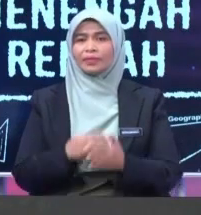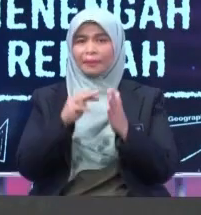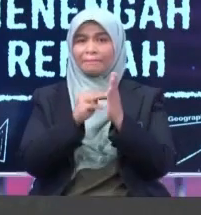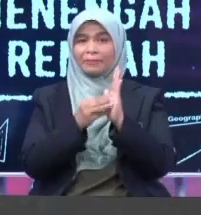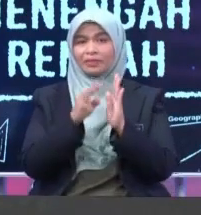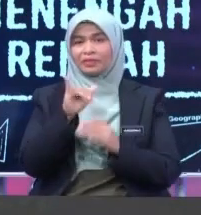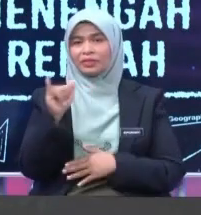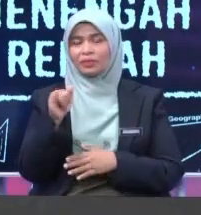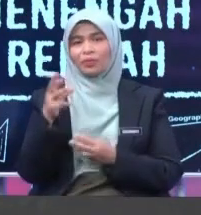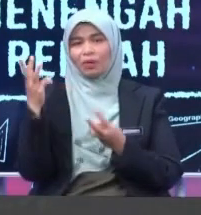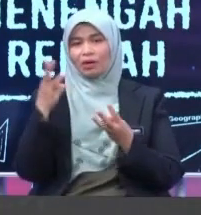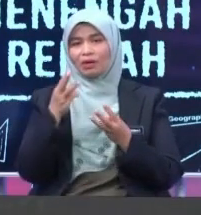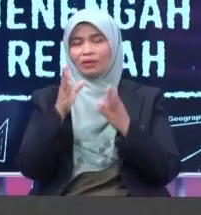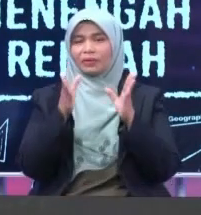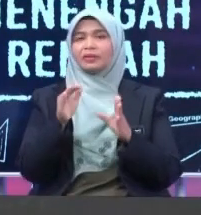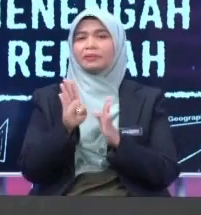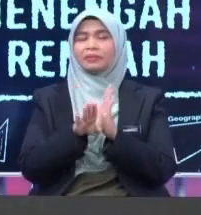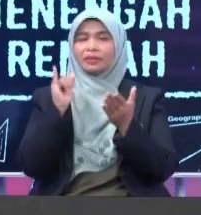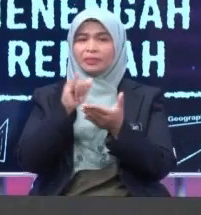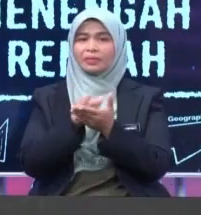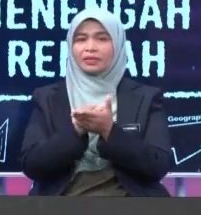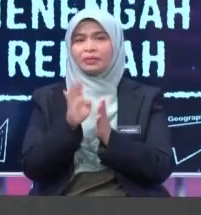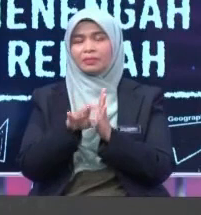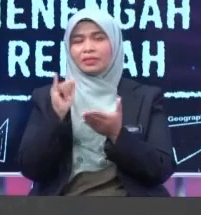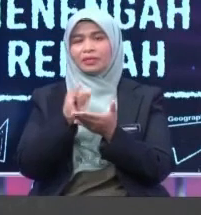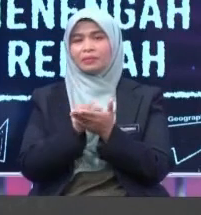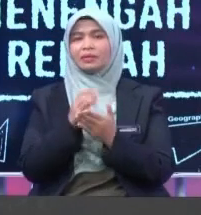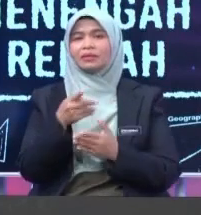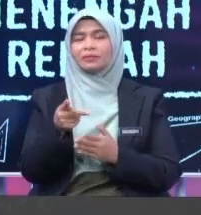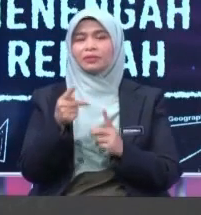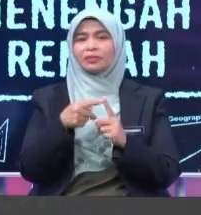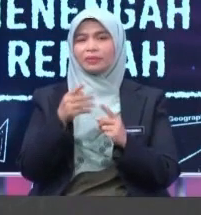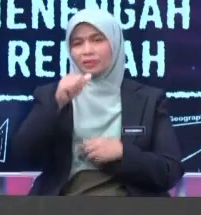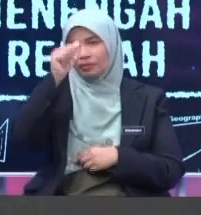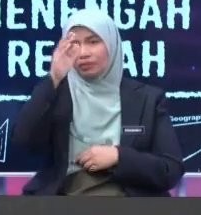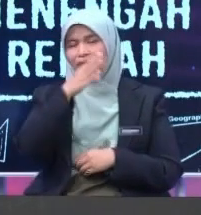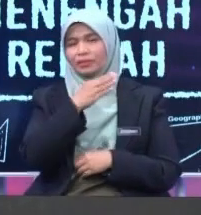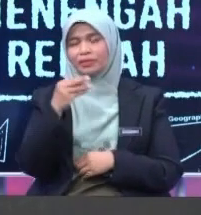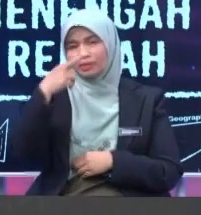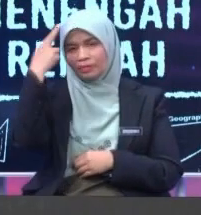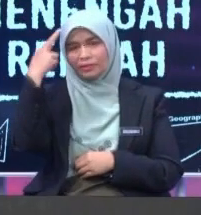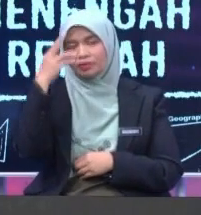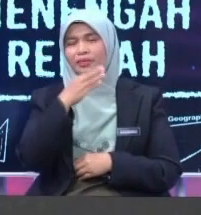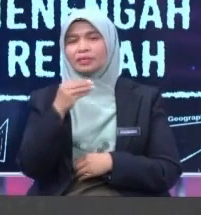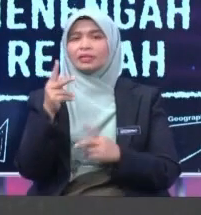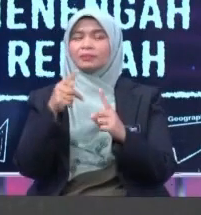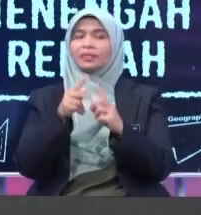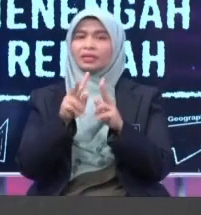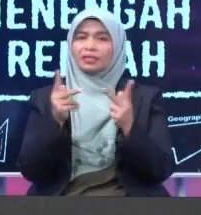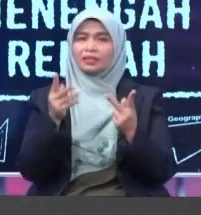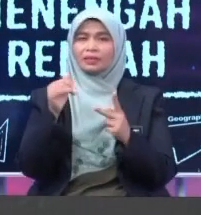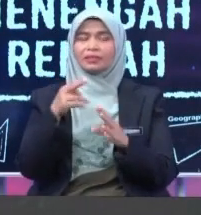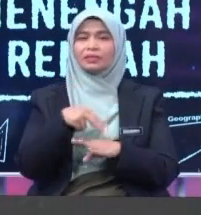Maksudnya, wahai orang yang beriman, berimanlah kamu kepada Allah dan Rasulnya dan kepada kitab yang diturunkan